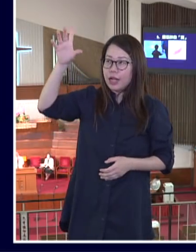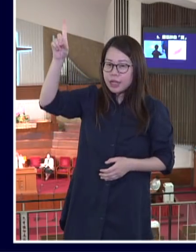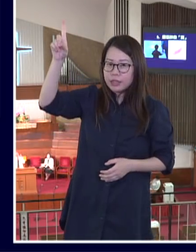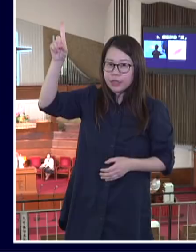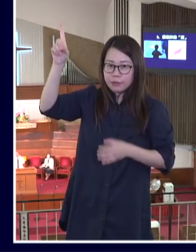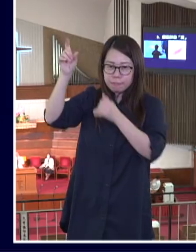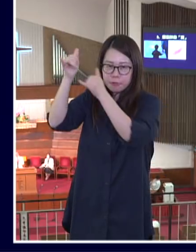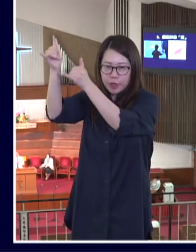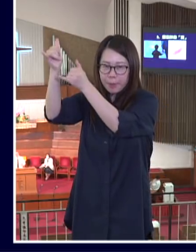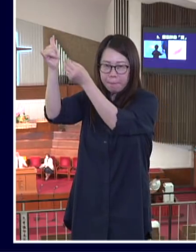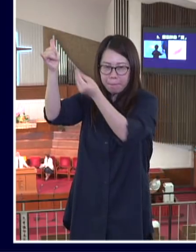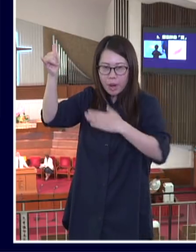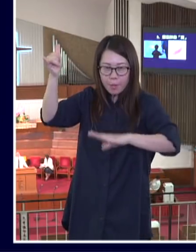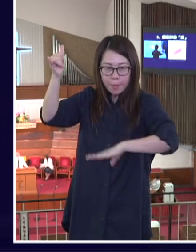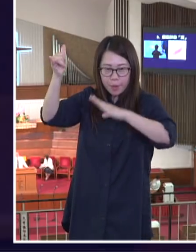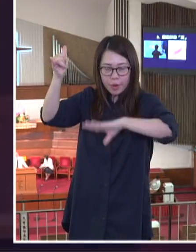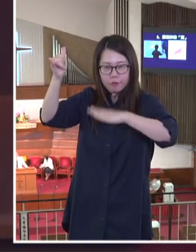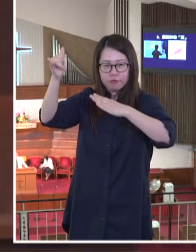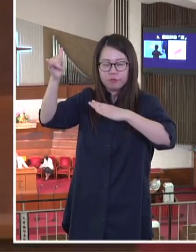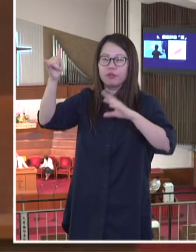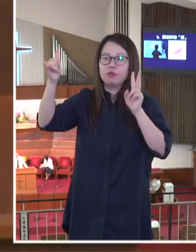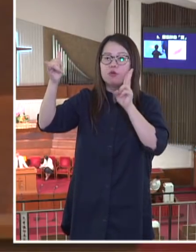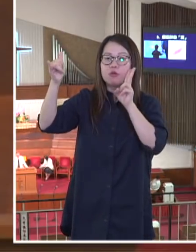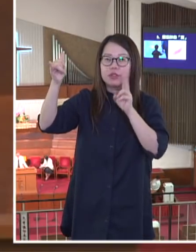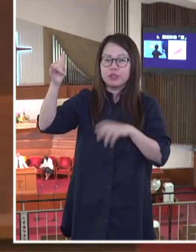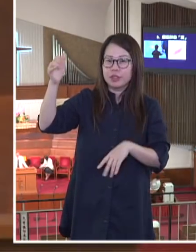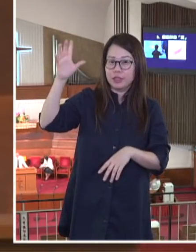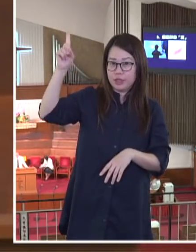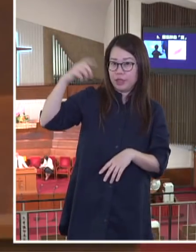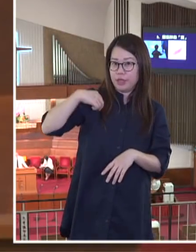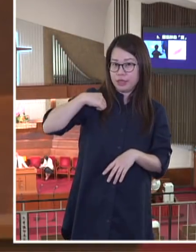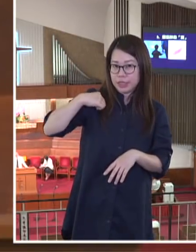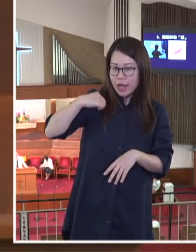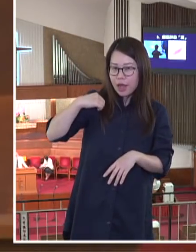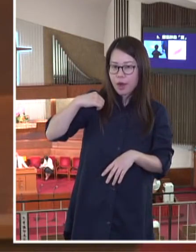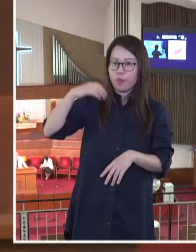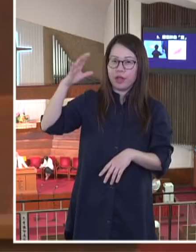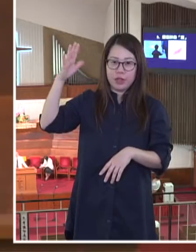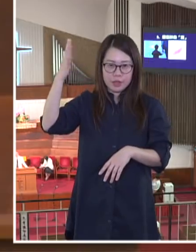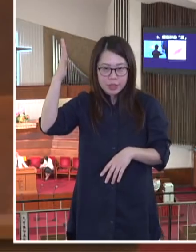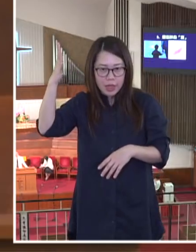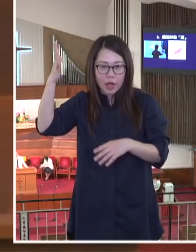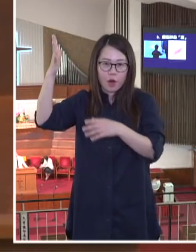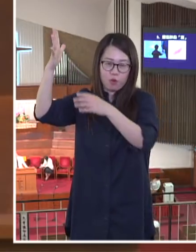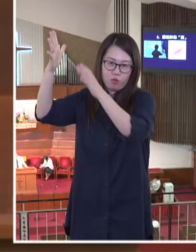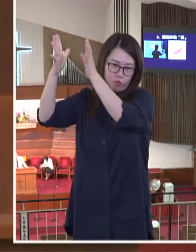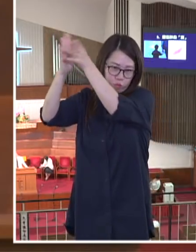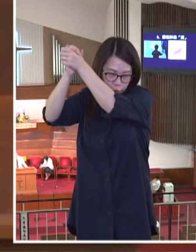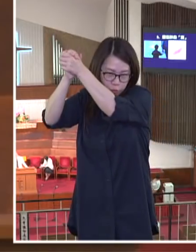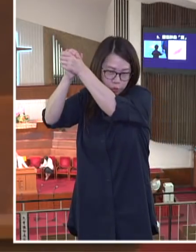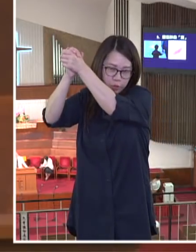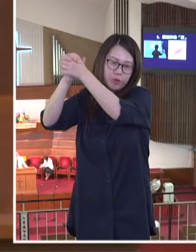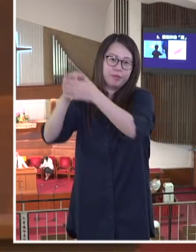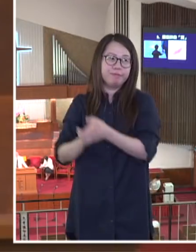个蒙住神的三尾或捉住神的手。所以这个小朋友呢其中一张是什么呢，他呢捉住他